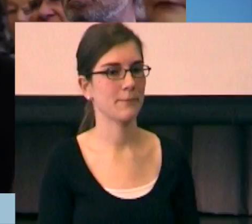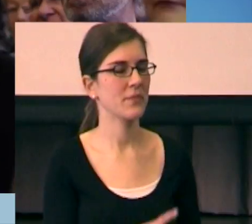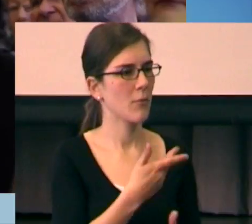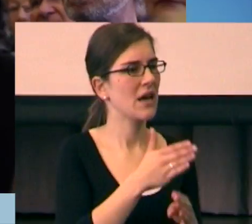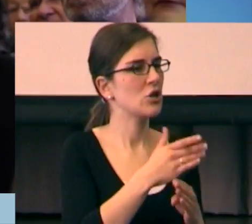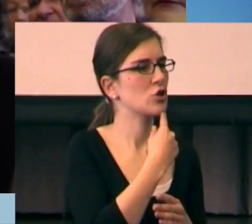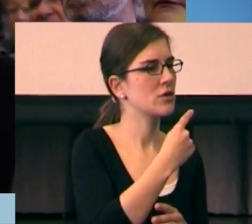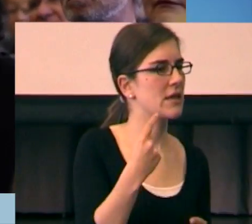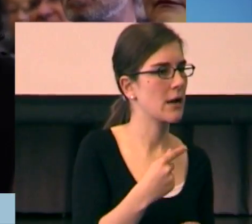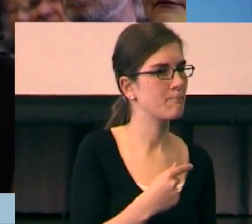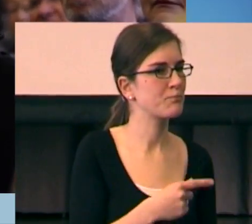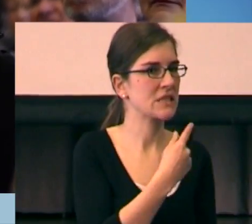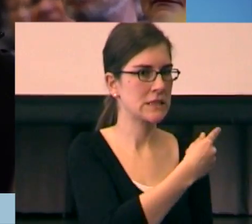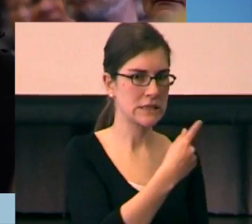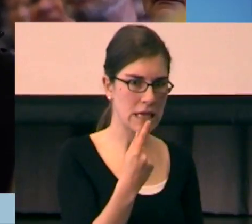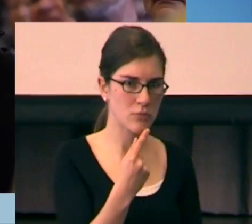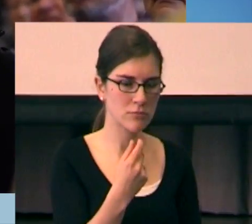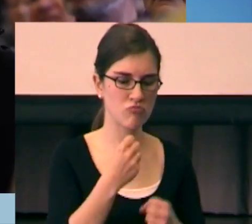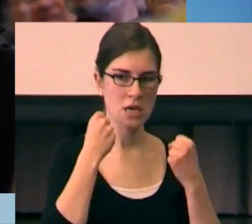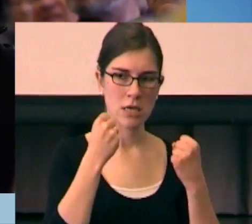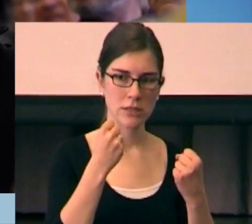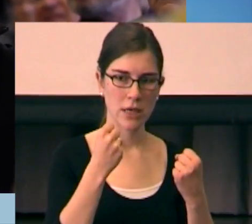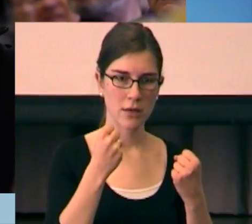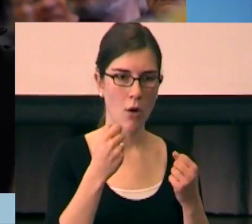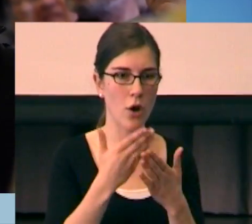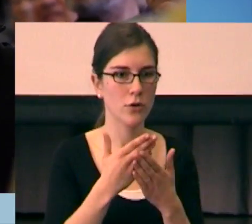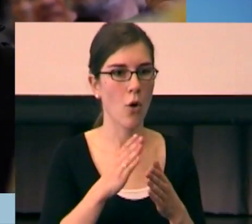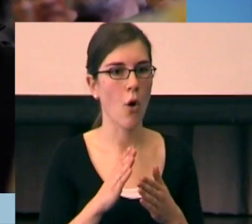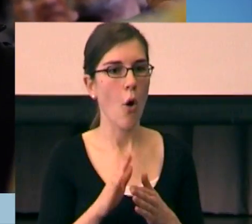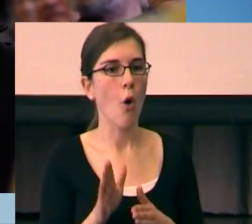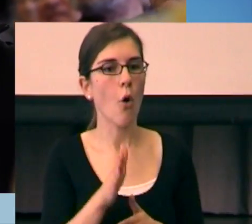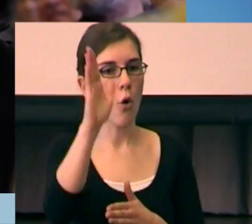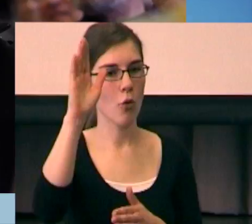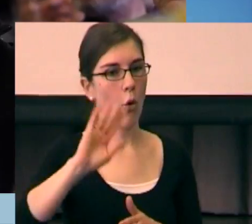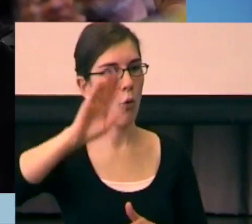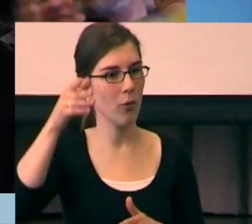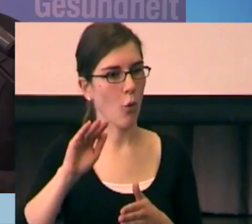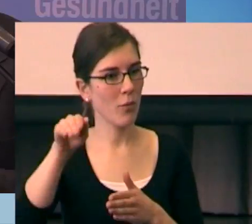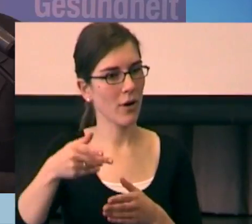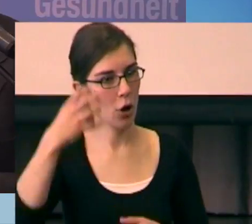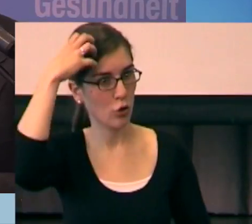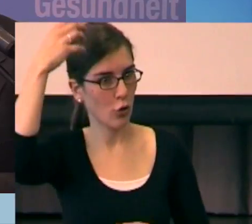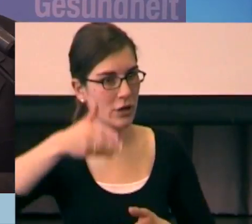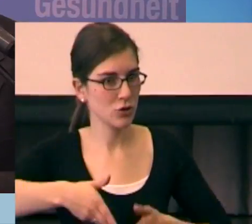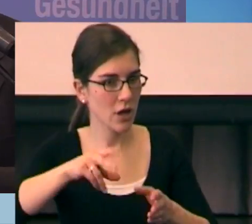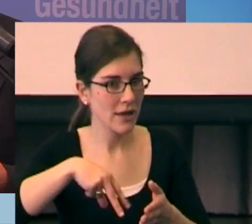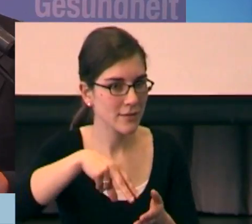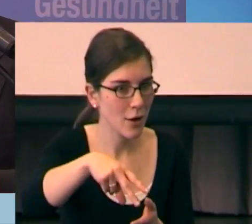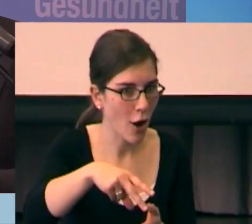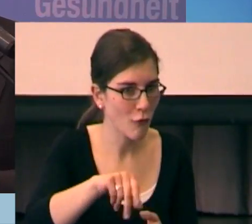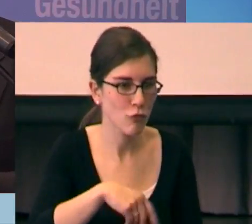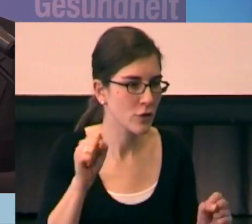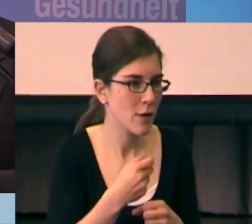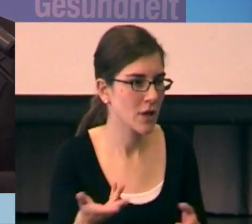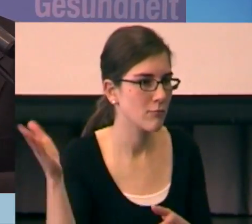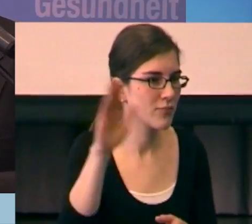heute Nacht durch die Obere Königstraße gehen, ohne totgeschlagen zu werden. Machen Sie das mal mitten